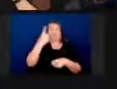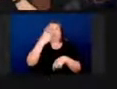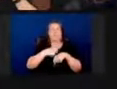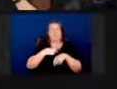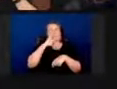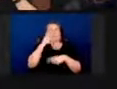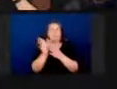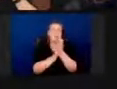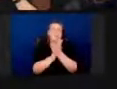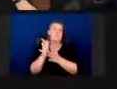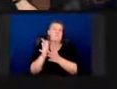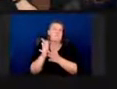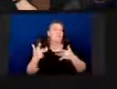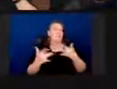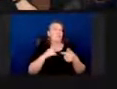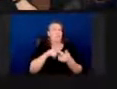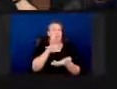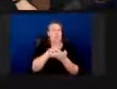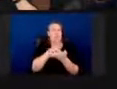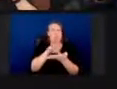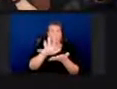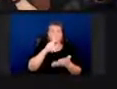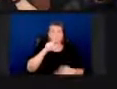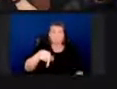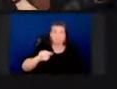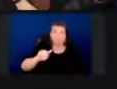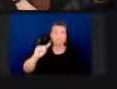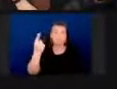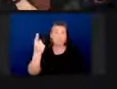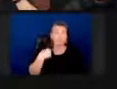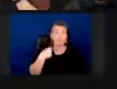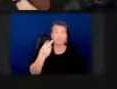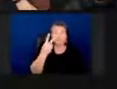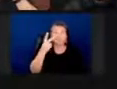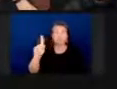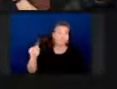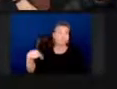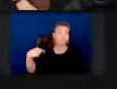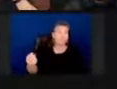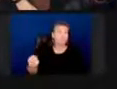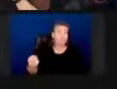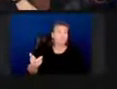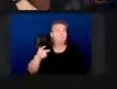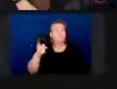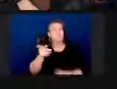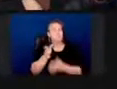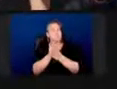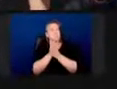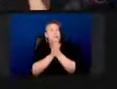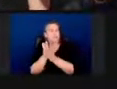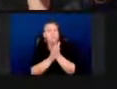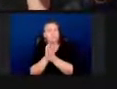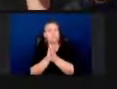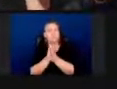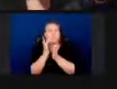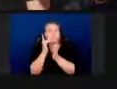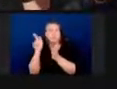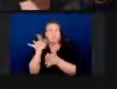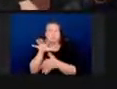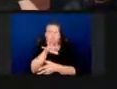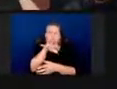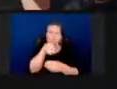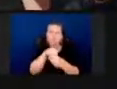kumwona amesisimkia swala la masomo. Alikuwa na msisimko mkubwa